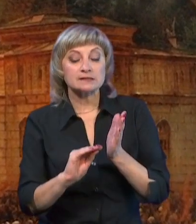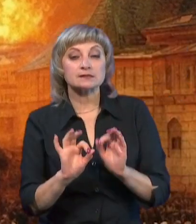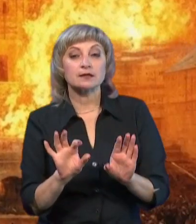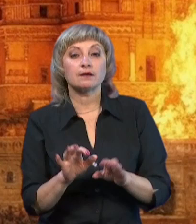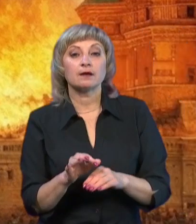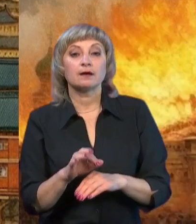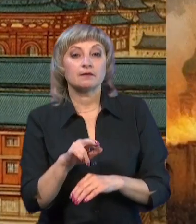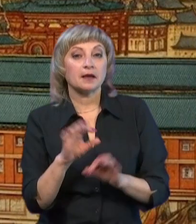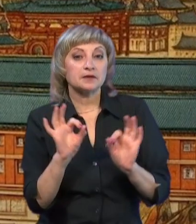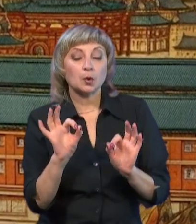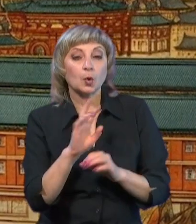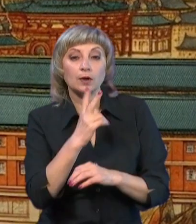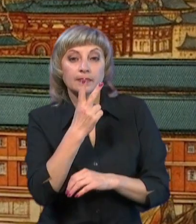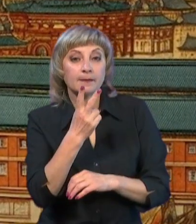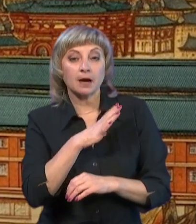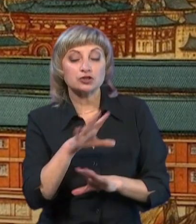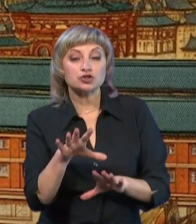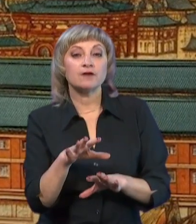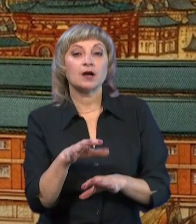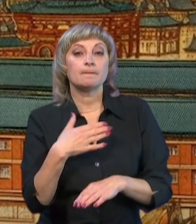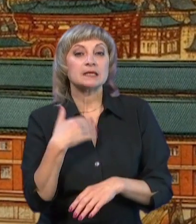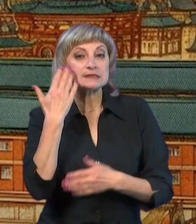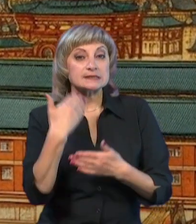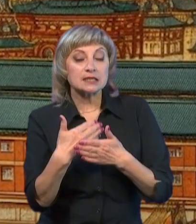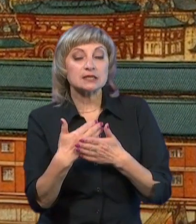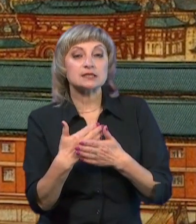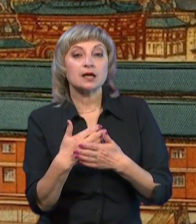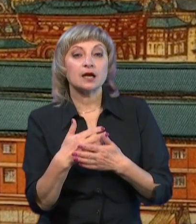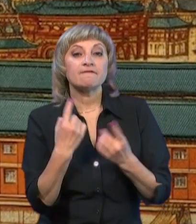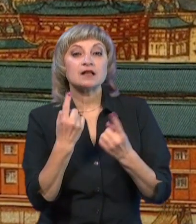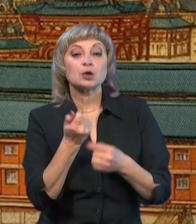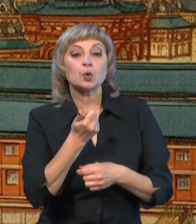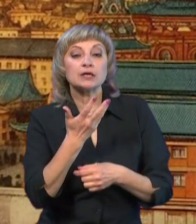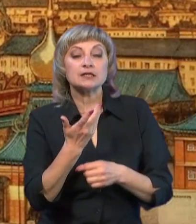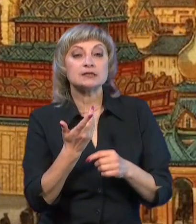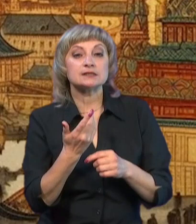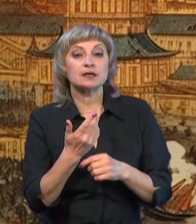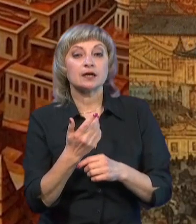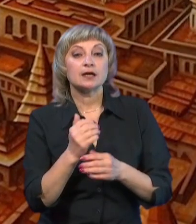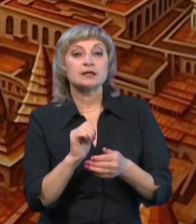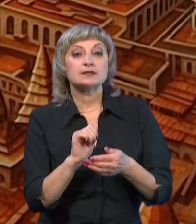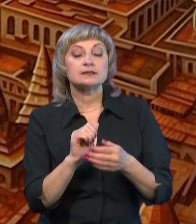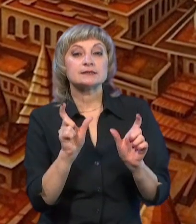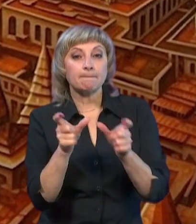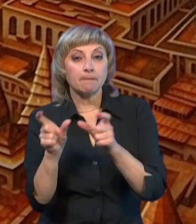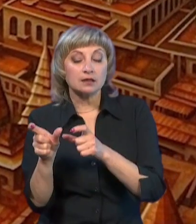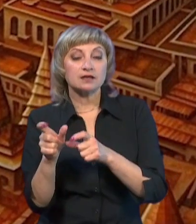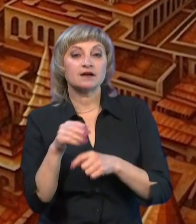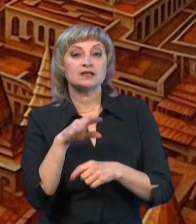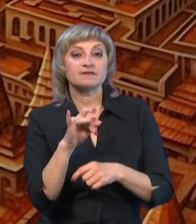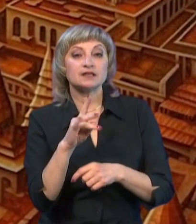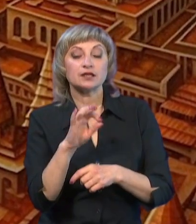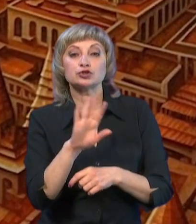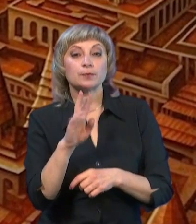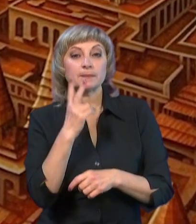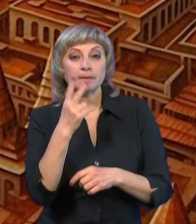Я нікого не бачив, тому що мені здається, що я велику кількість їх забанив дуже давно в Твіттері, щоб не бачити